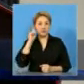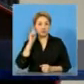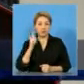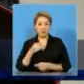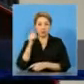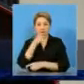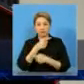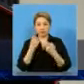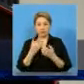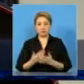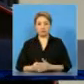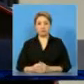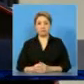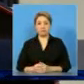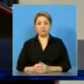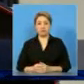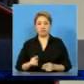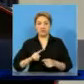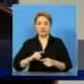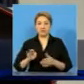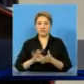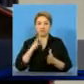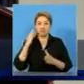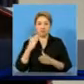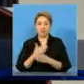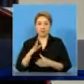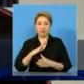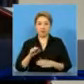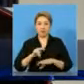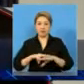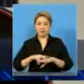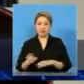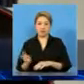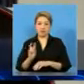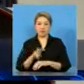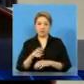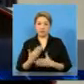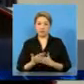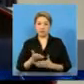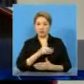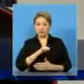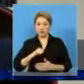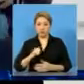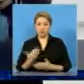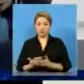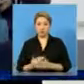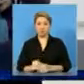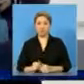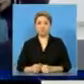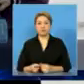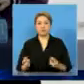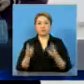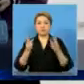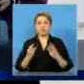қызметіне хабарластық. Жедел жәрдем мен полиция күштері келгеннен кейін өзіміздің қызметімізге. Өрттен